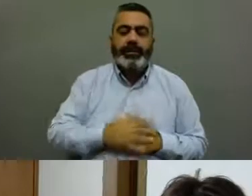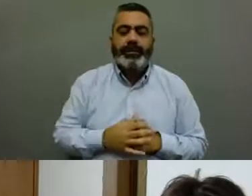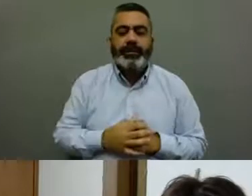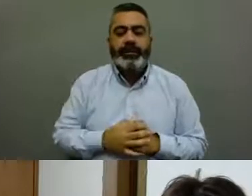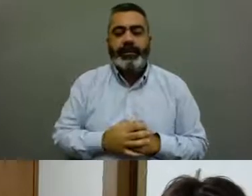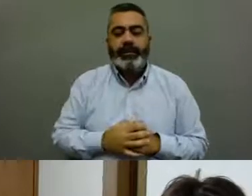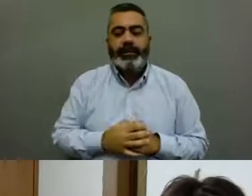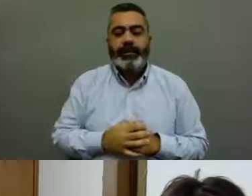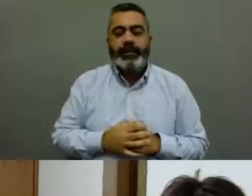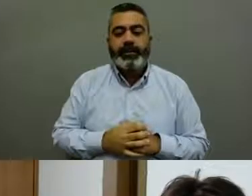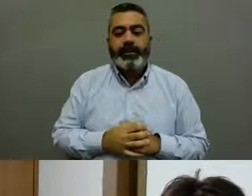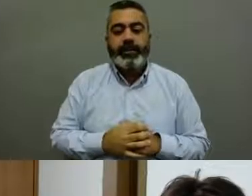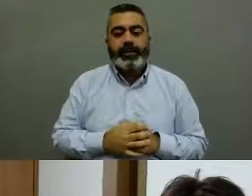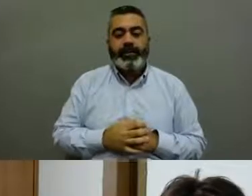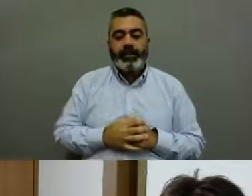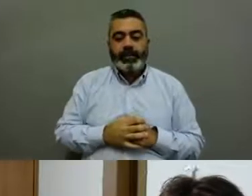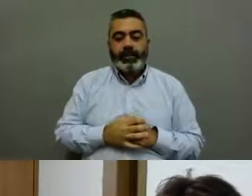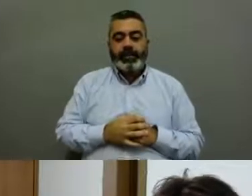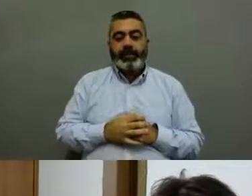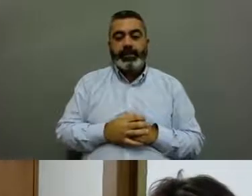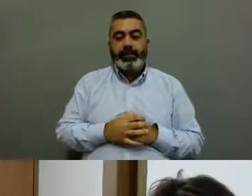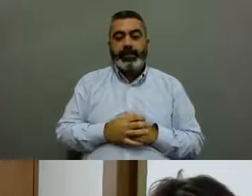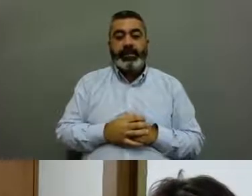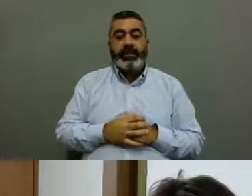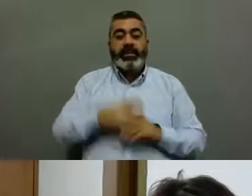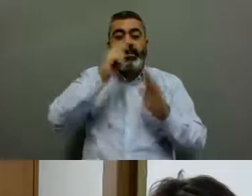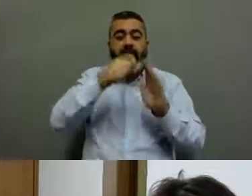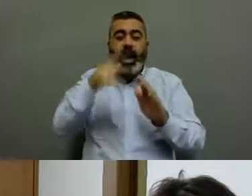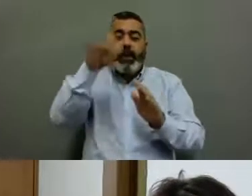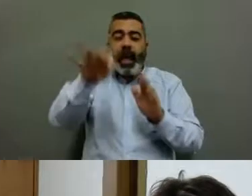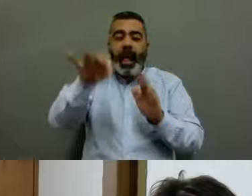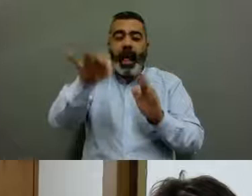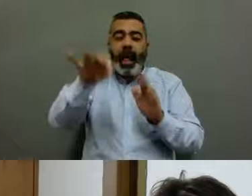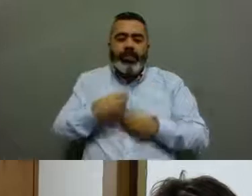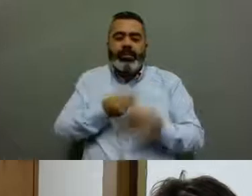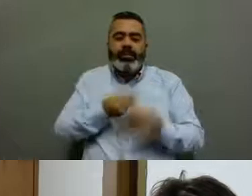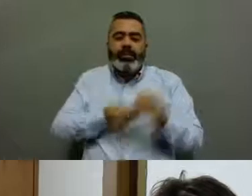Δεν μπορώ να πω ποια μ' άγγιξε περισσότερο. Νομίζω ότι κάθε ταινία